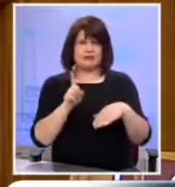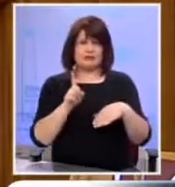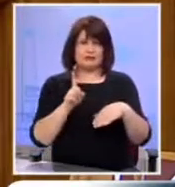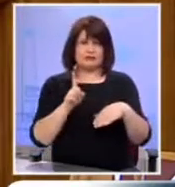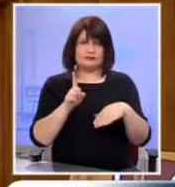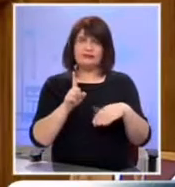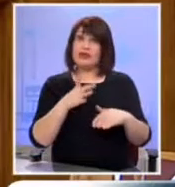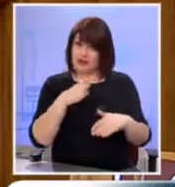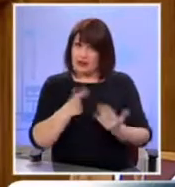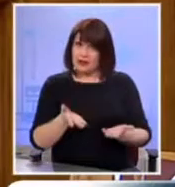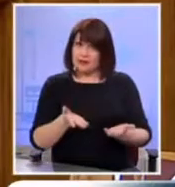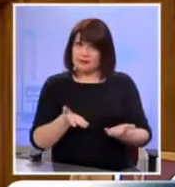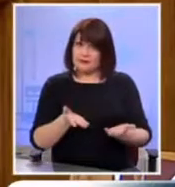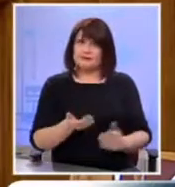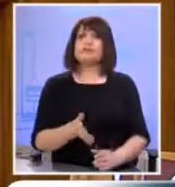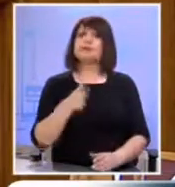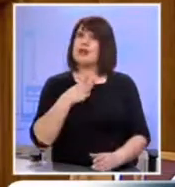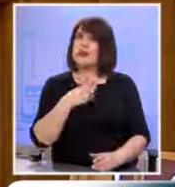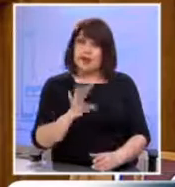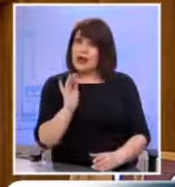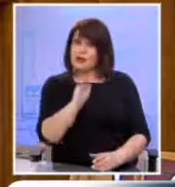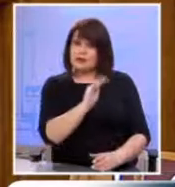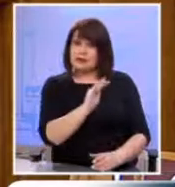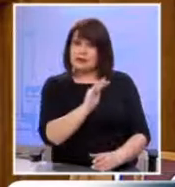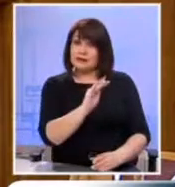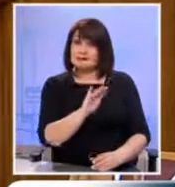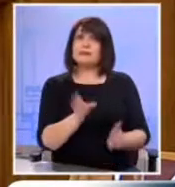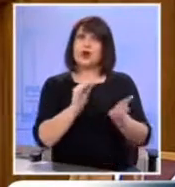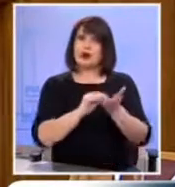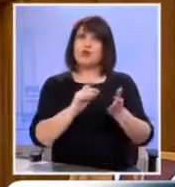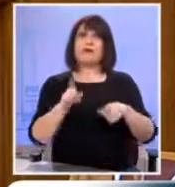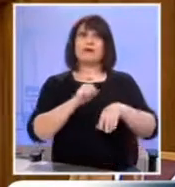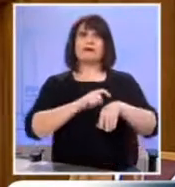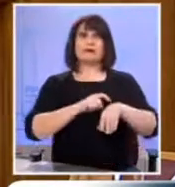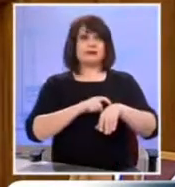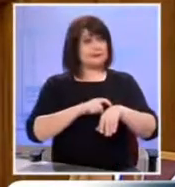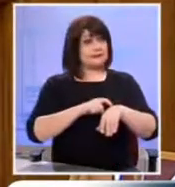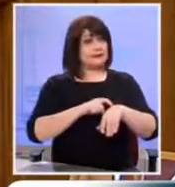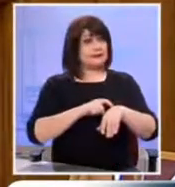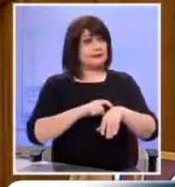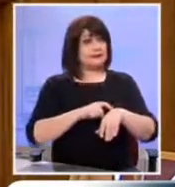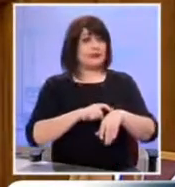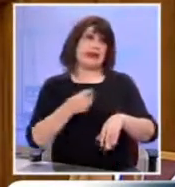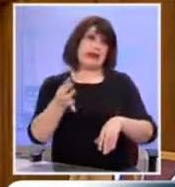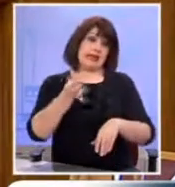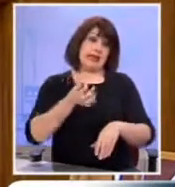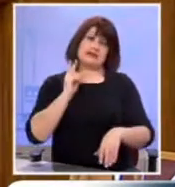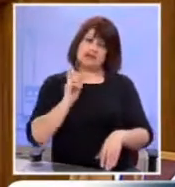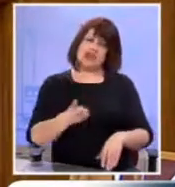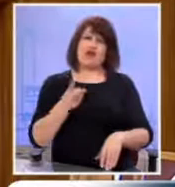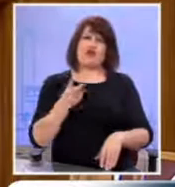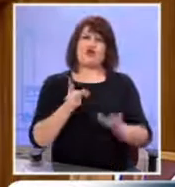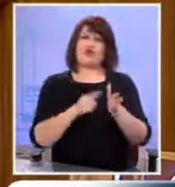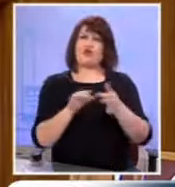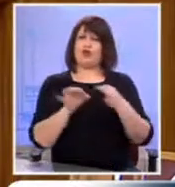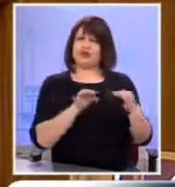χωρίς ρεβανσισμούς? Θέλετε, κυρίες και κύριοι συνάδελφοι, ακόμα και μέσα από αυτό το κακό για σας νομοσχέδιο